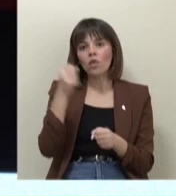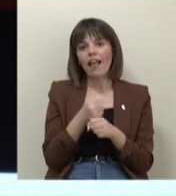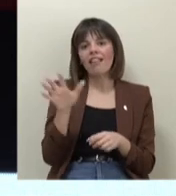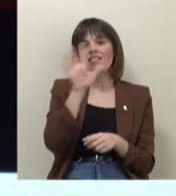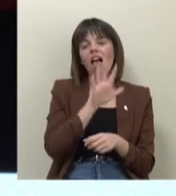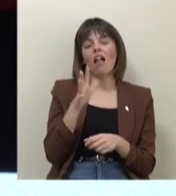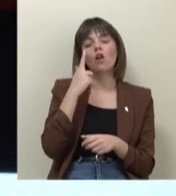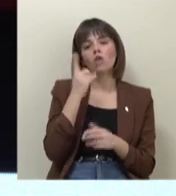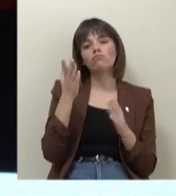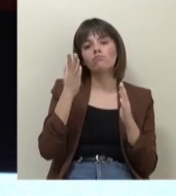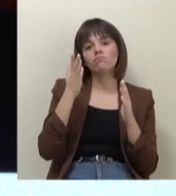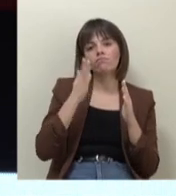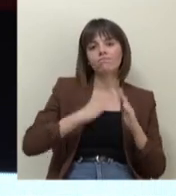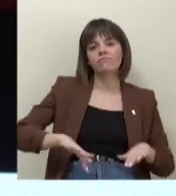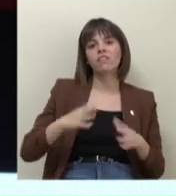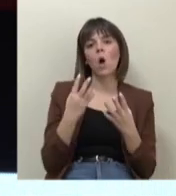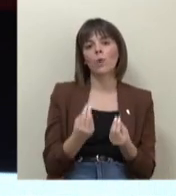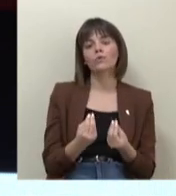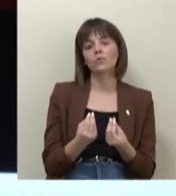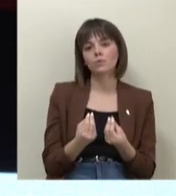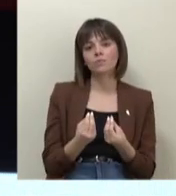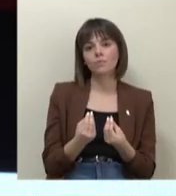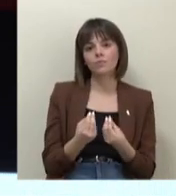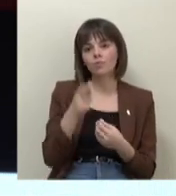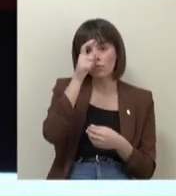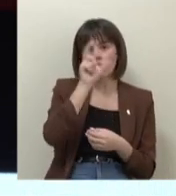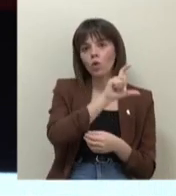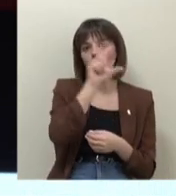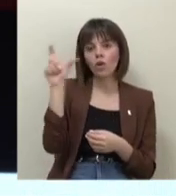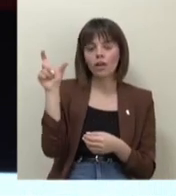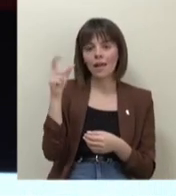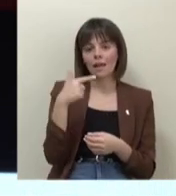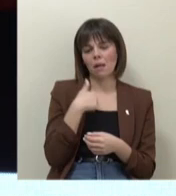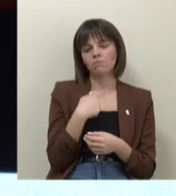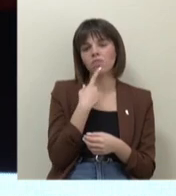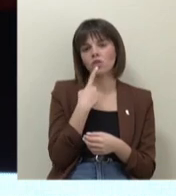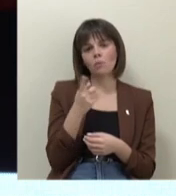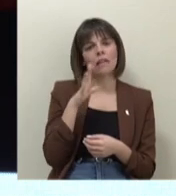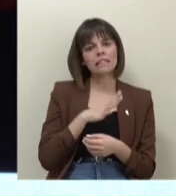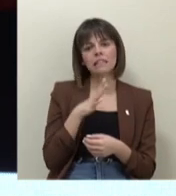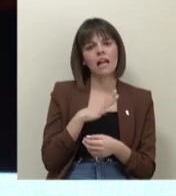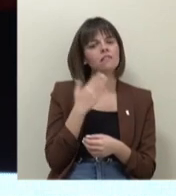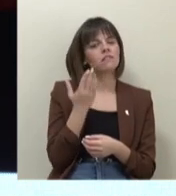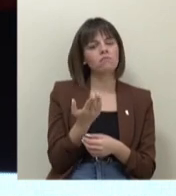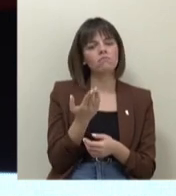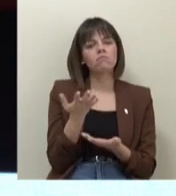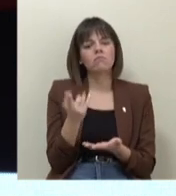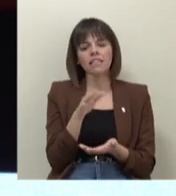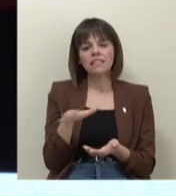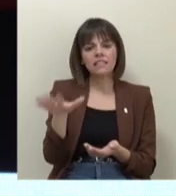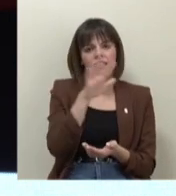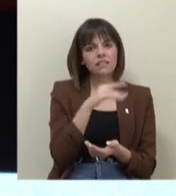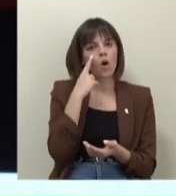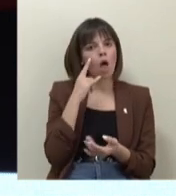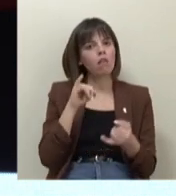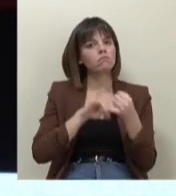çöker. Şimdi Türkiye, ben iddia ediyorum, isterseniz yani sizlerle